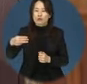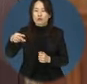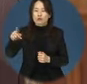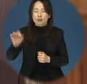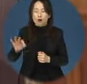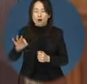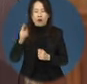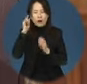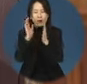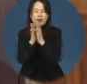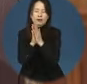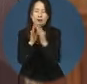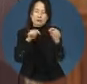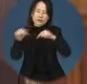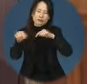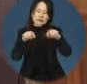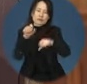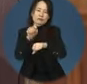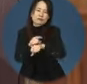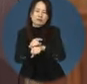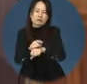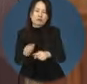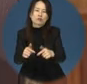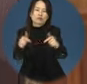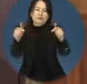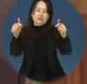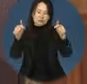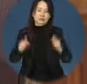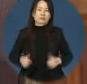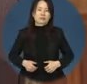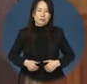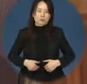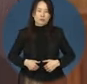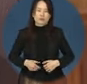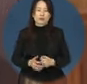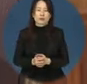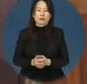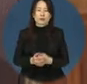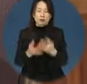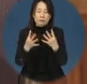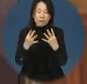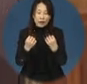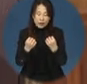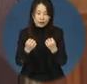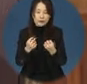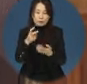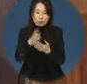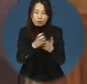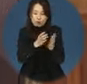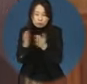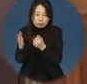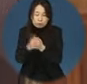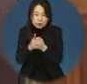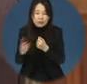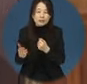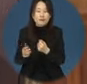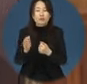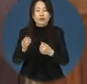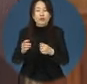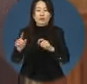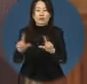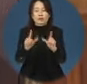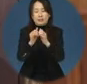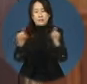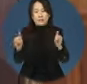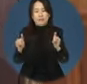2조 그랬으면 은 그 자유 거 렉이 해서 많은 제도를 설정 행하기에 는 앞으로 충분히 에 주인분 들의 자유권 2 신장